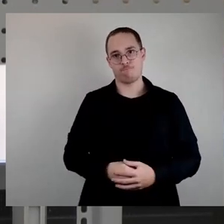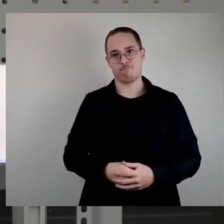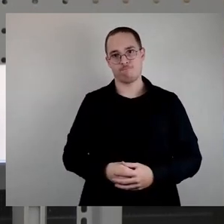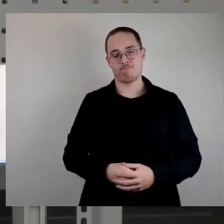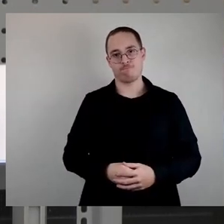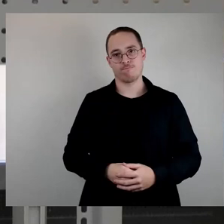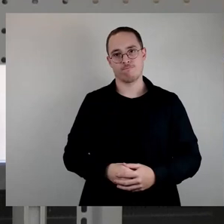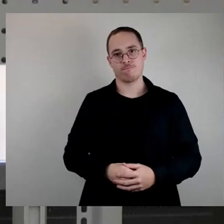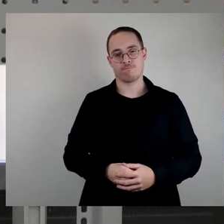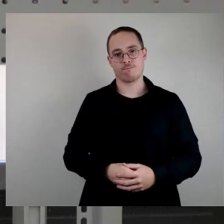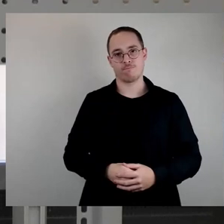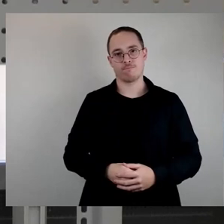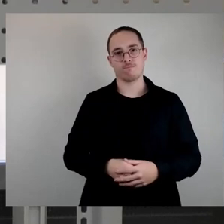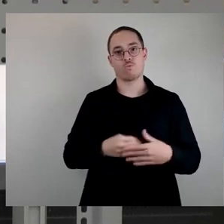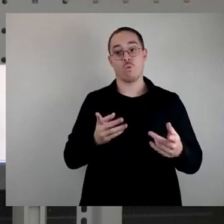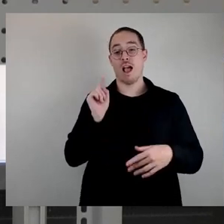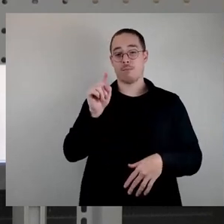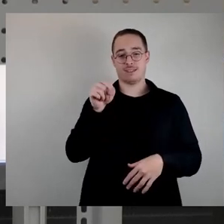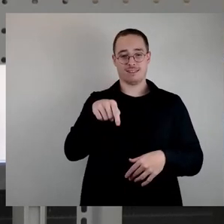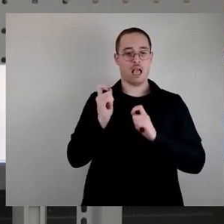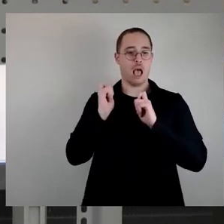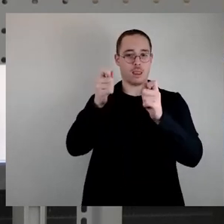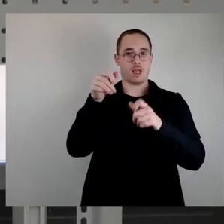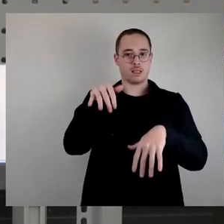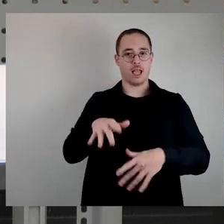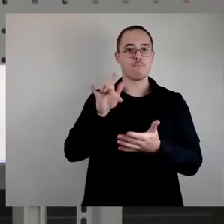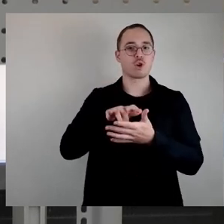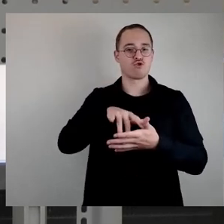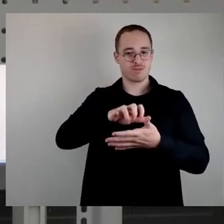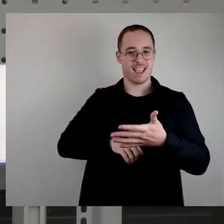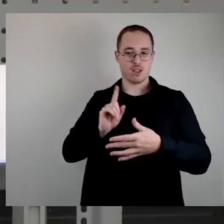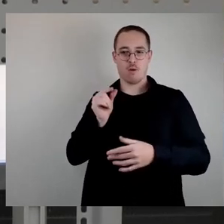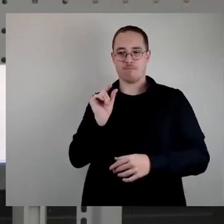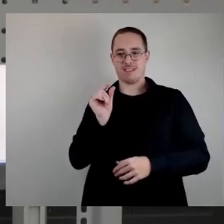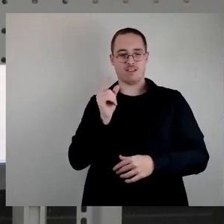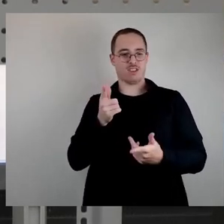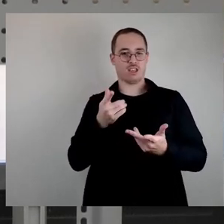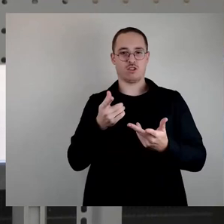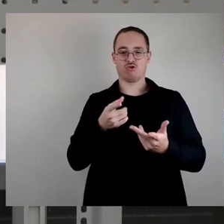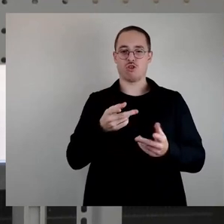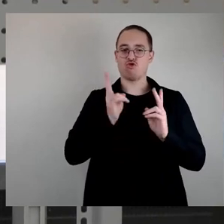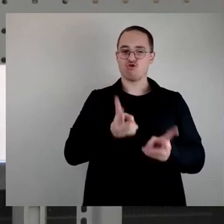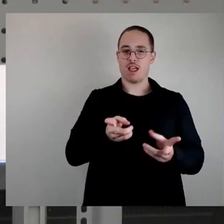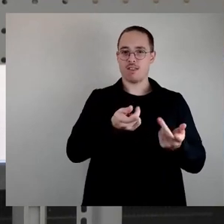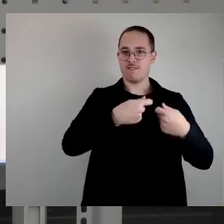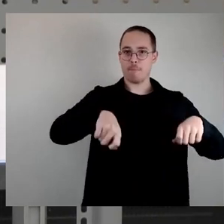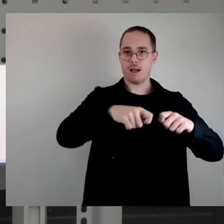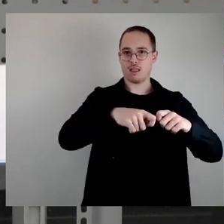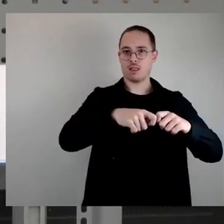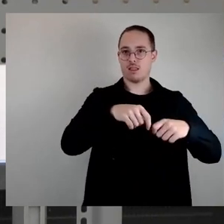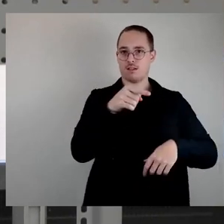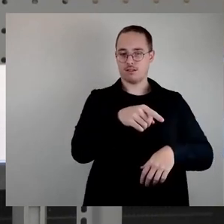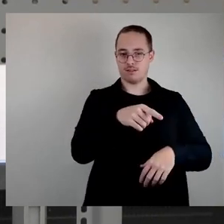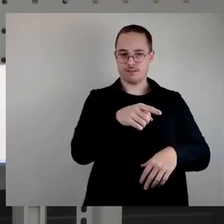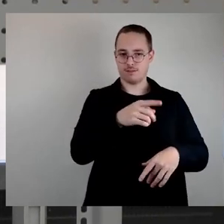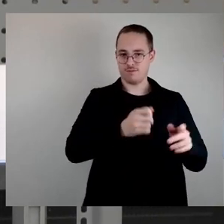seinem Begründungstext jedoch noch einen Seitenhieb gegenüber dem Stadtverband Fußball, dass es sich angeblich zu wenig um die Förderung des Frauenfußballs kümmern würde, den ich